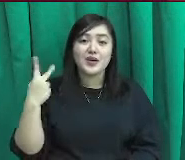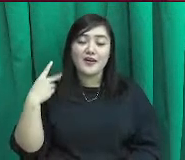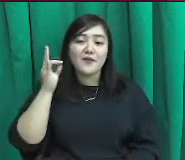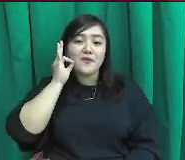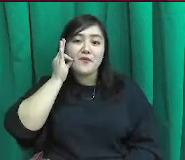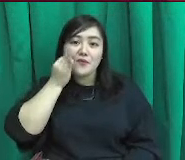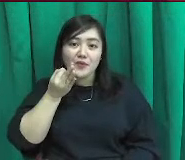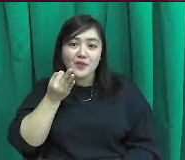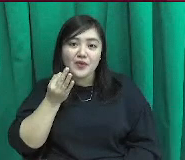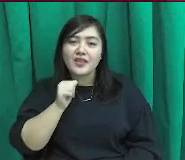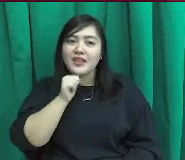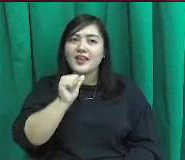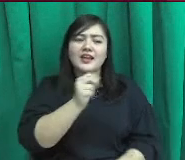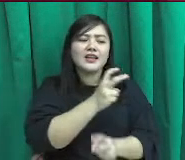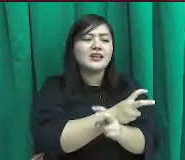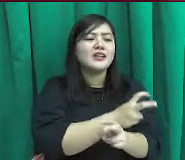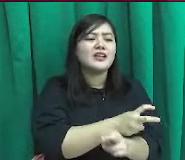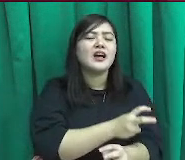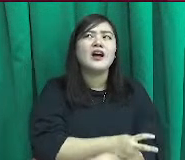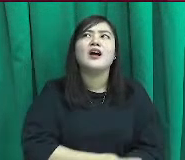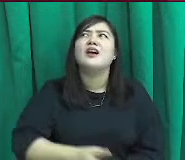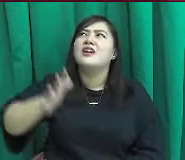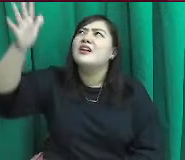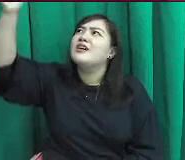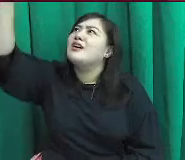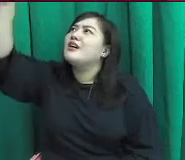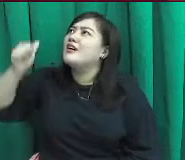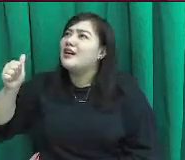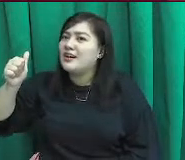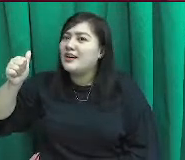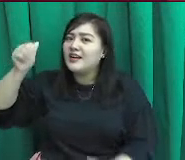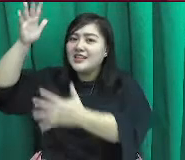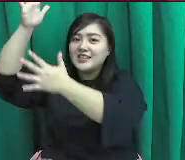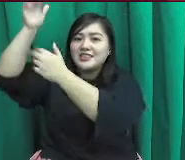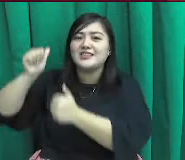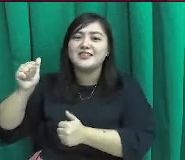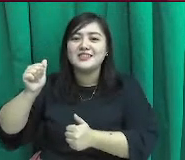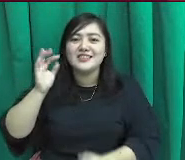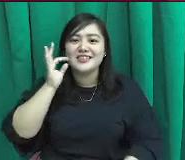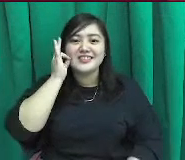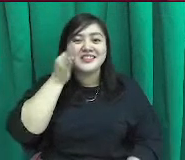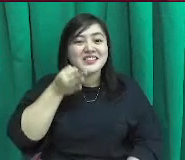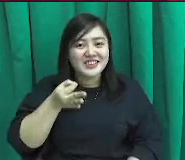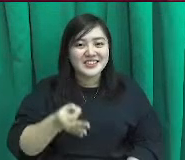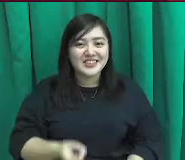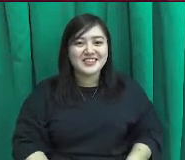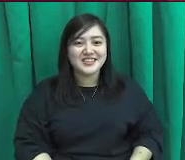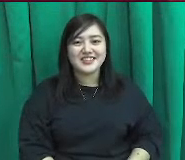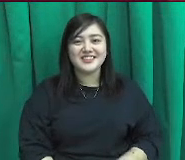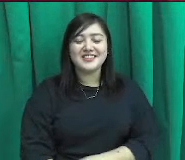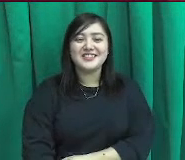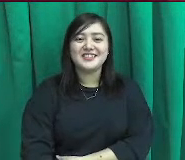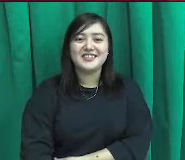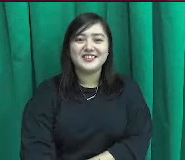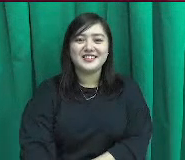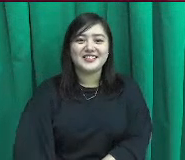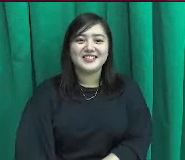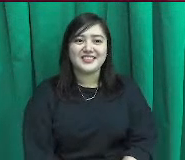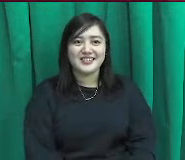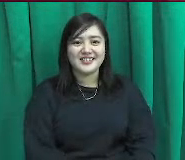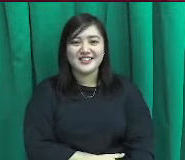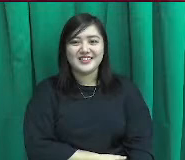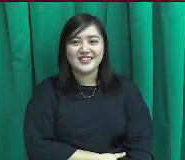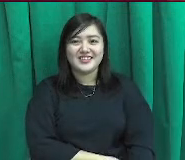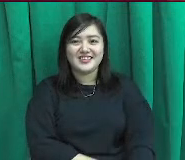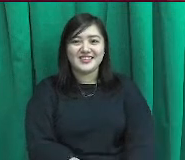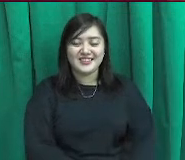hindi ka nakakitakit ang bakod. Eh baka mamaya yung gumapang yan sa kabilang bakuran o sa kabilang bahay dumapo. Tapos mapatawid ka sa